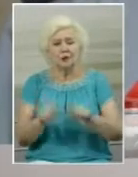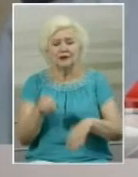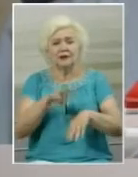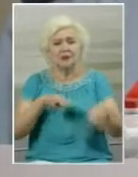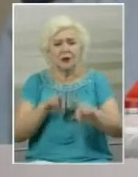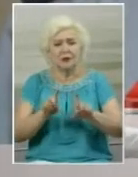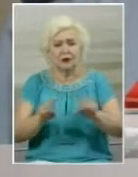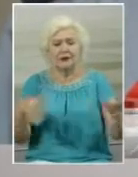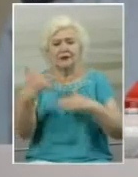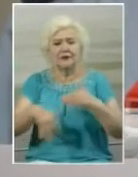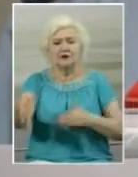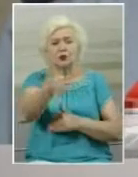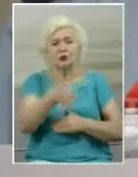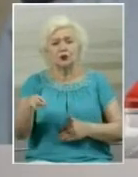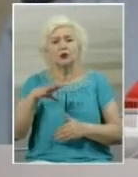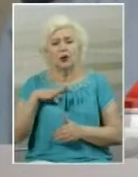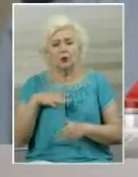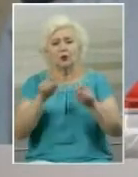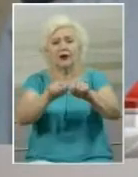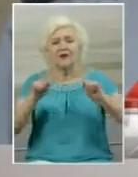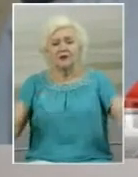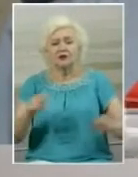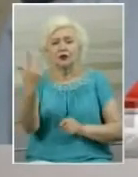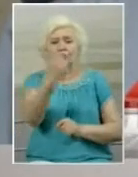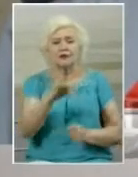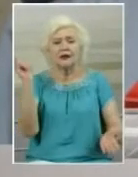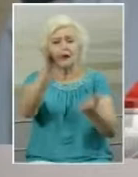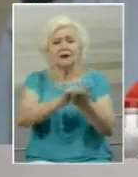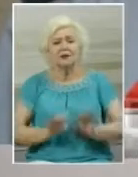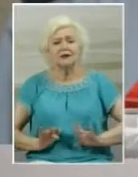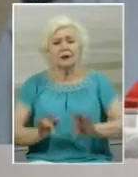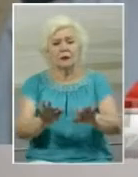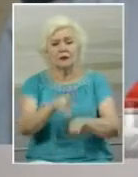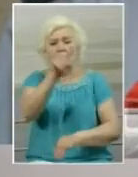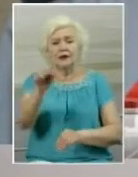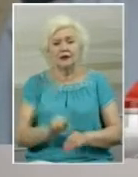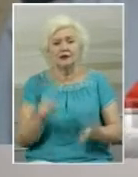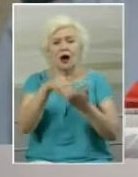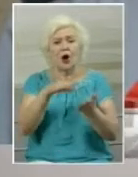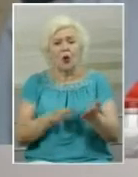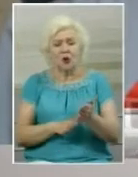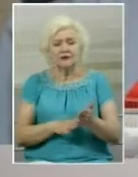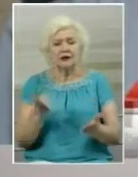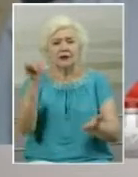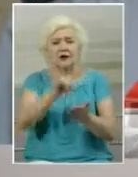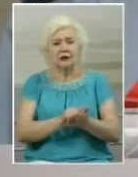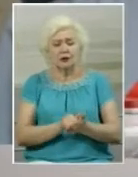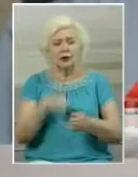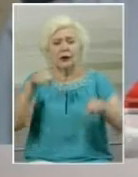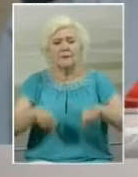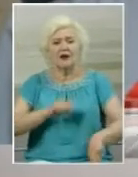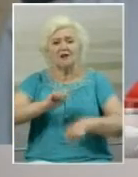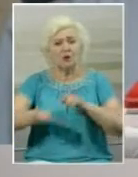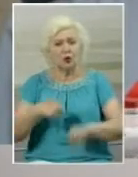поліції Херсонської області було відкрито 3 кримінальні провадження за ознаками кримінального